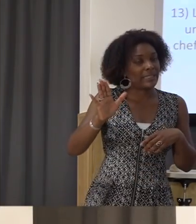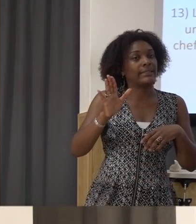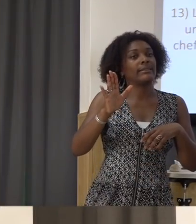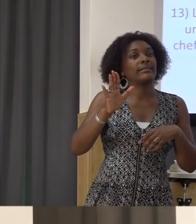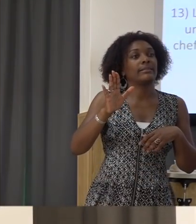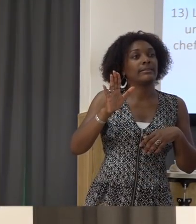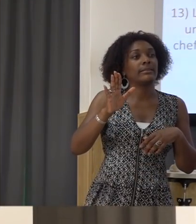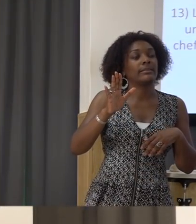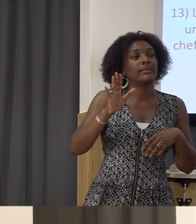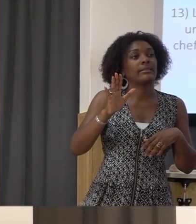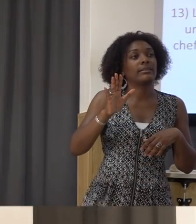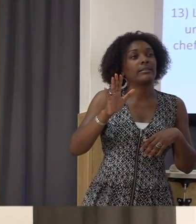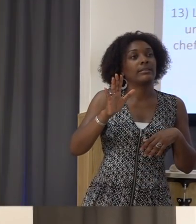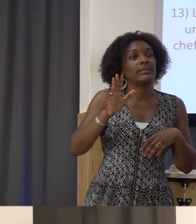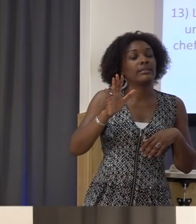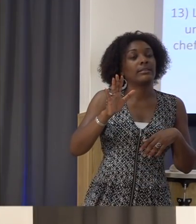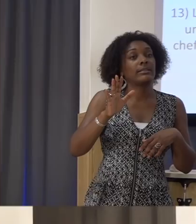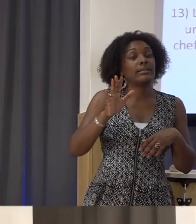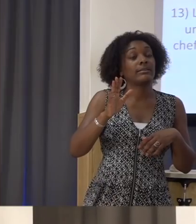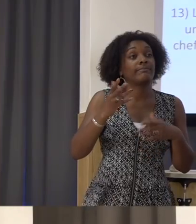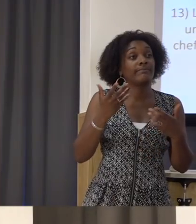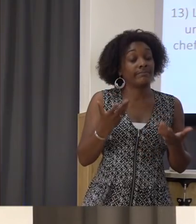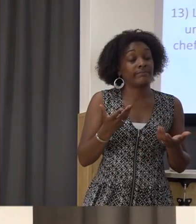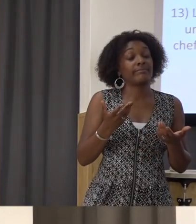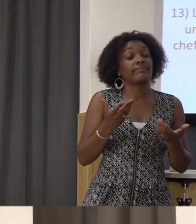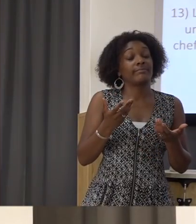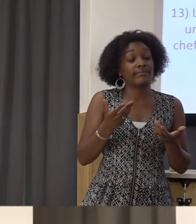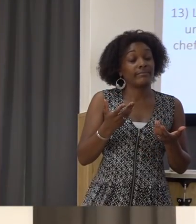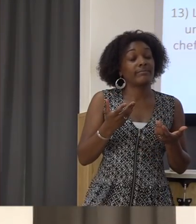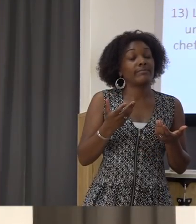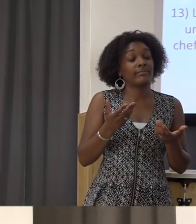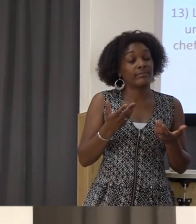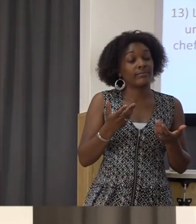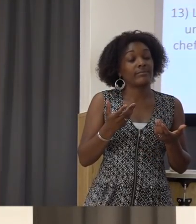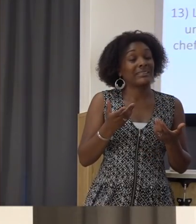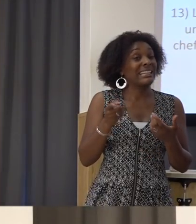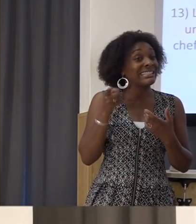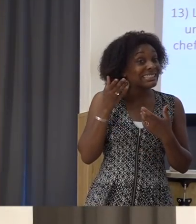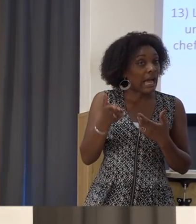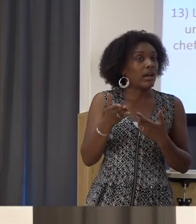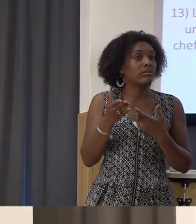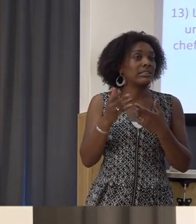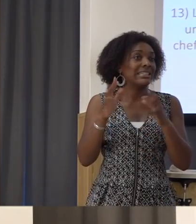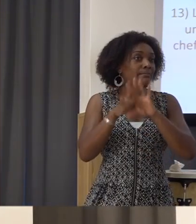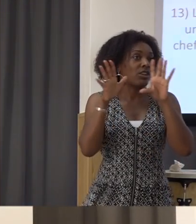À moindre chose, ils font ou elles ne font que maudire.